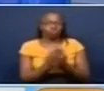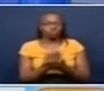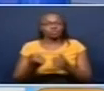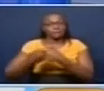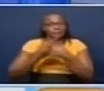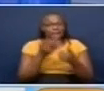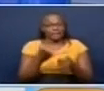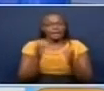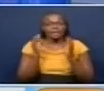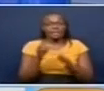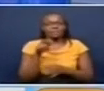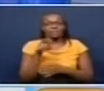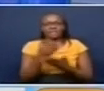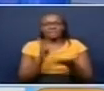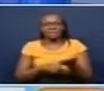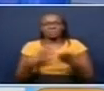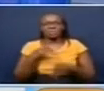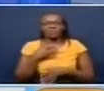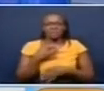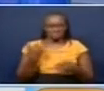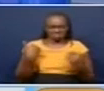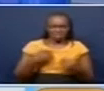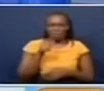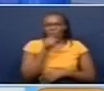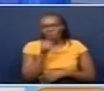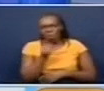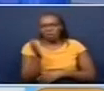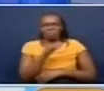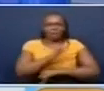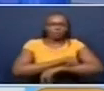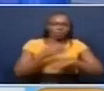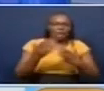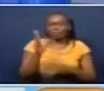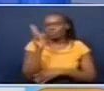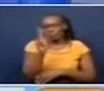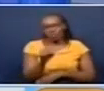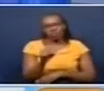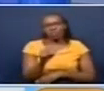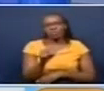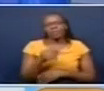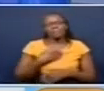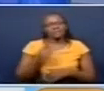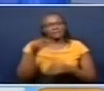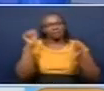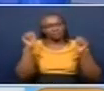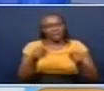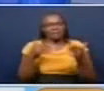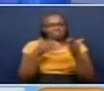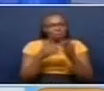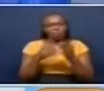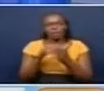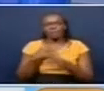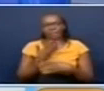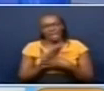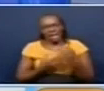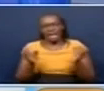huwezi kusoma, wewe umezeeka, inaonekana kwamba umri isiwe kizuizi cha wewe kuweza kuona ndoto yako ya